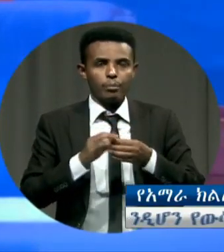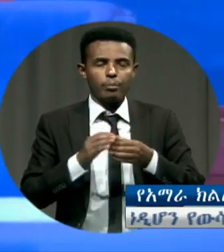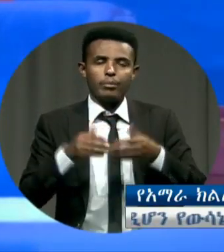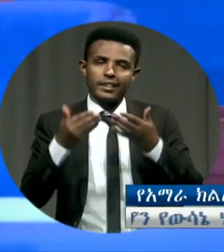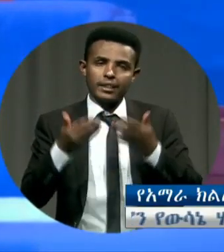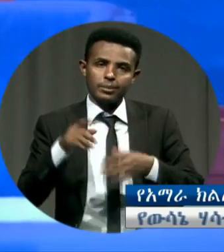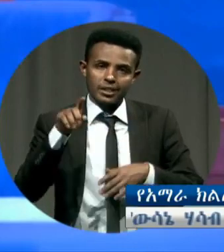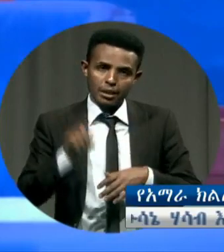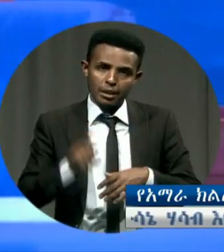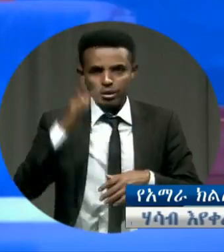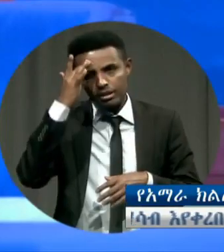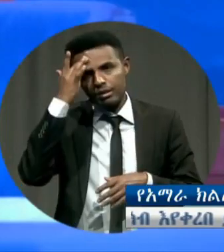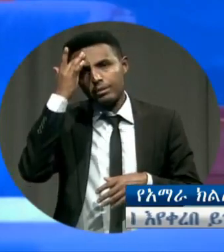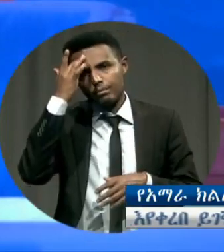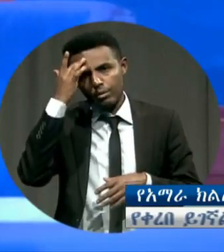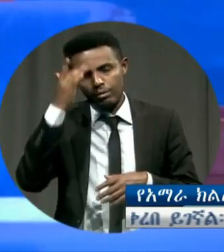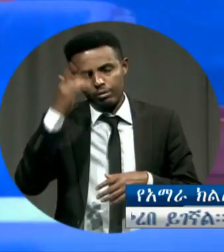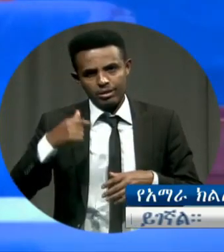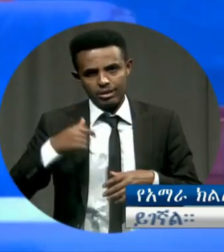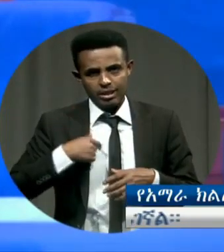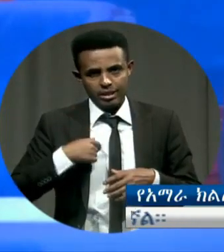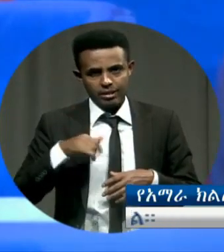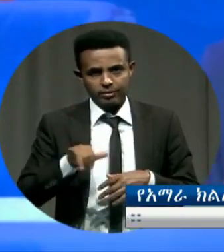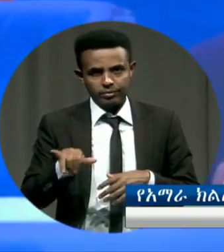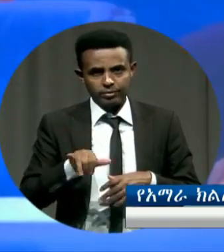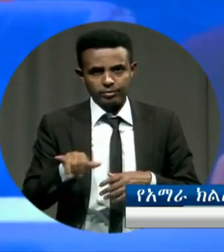ሲገባው ዝም ብሎ እኔ እንደኔ